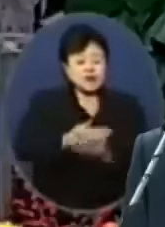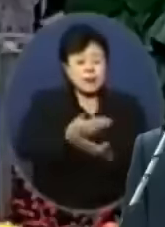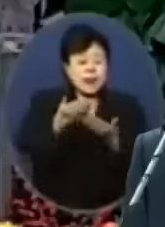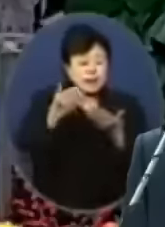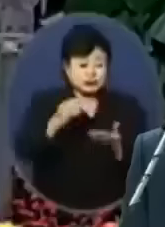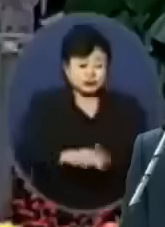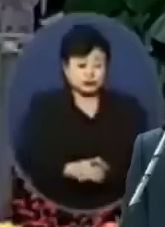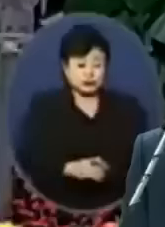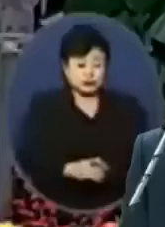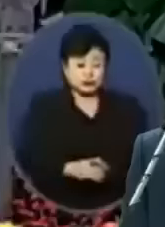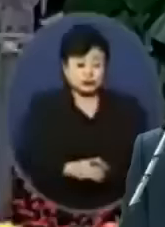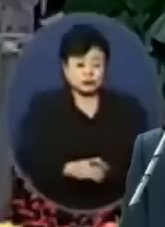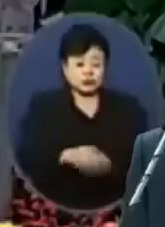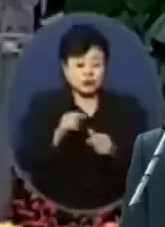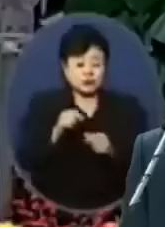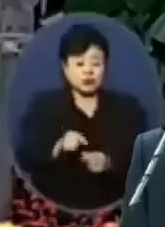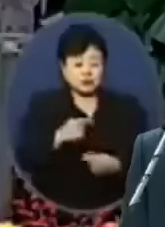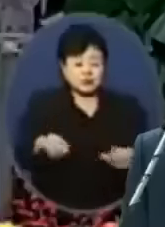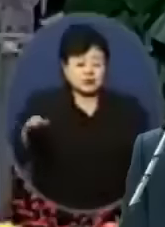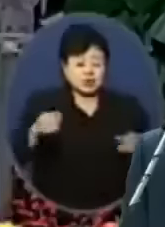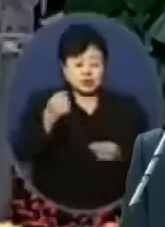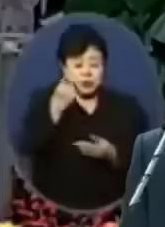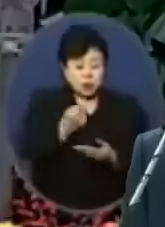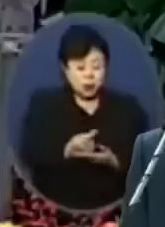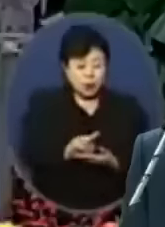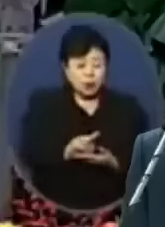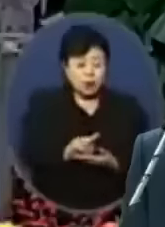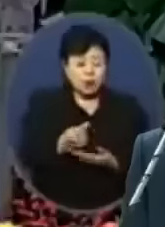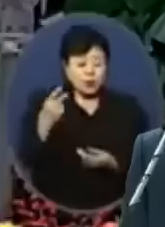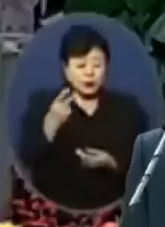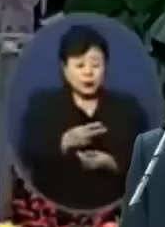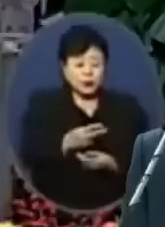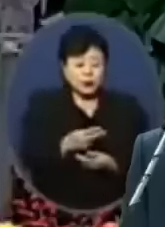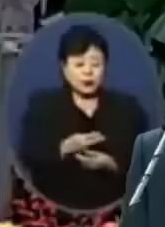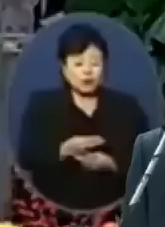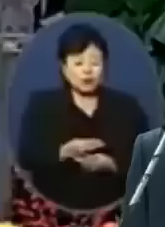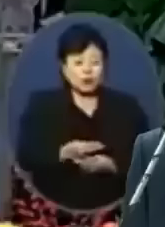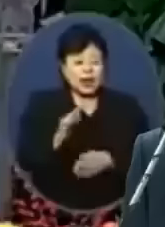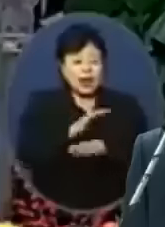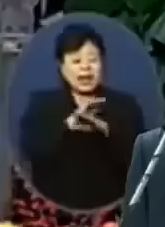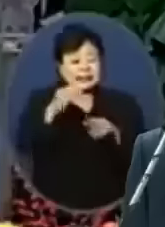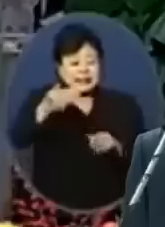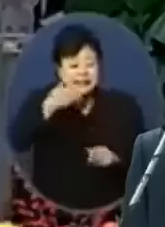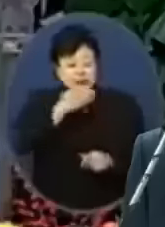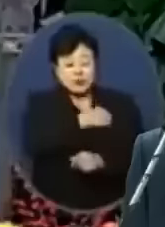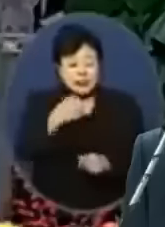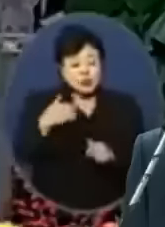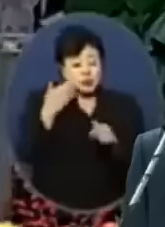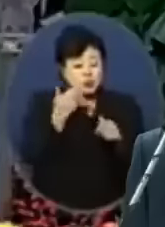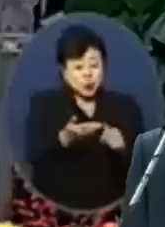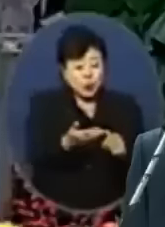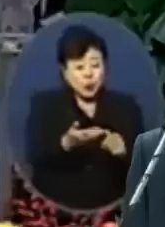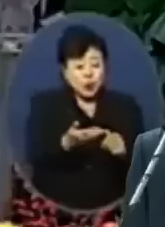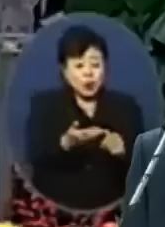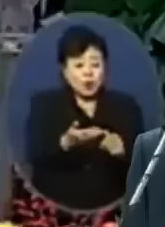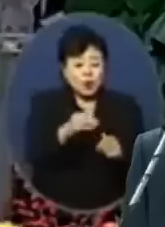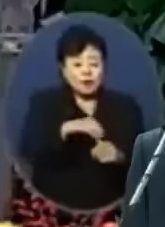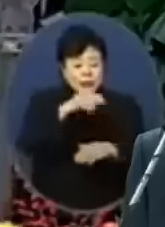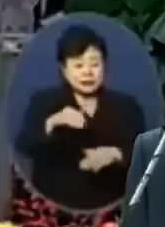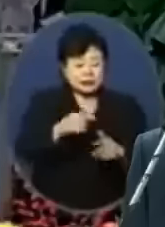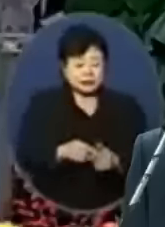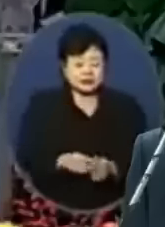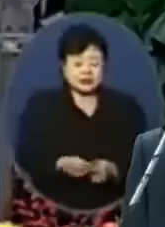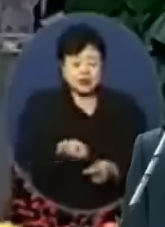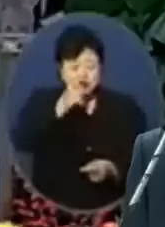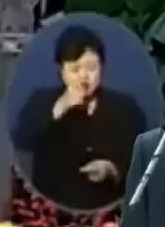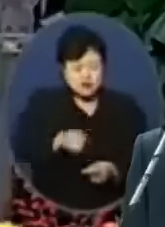그들이 구한적 메추라기가 가져오고 또 하늘의 양식으로 그들을 만족케 하셨도다. 반석을 여신 적